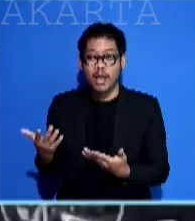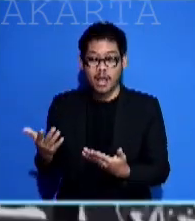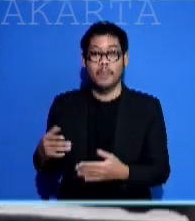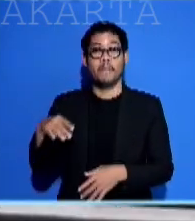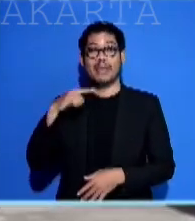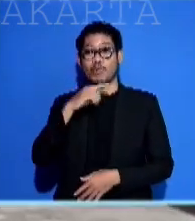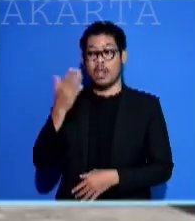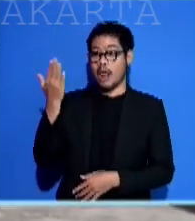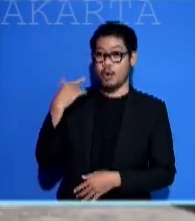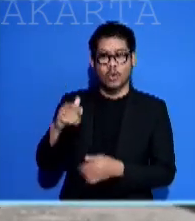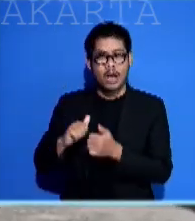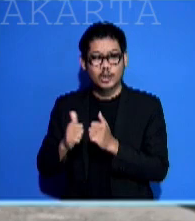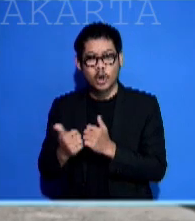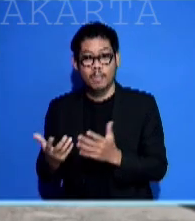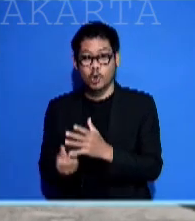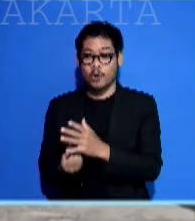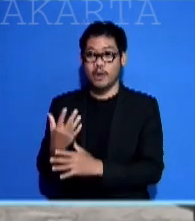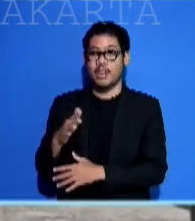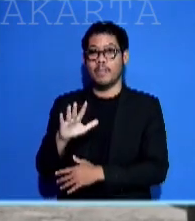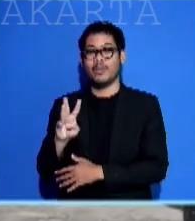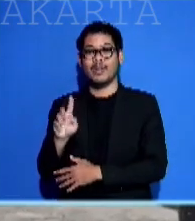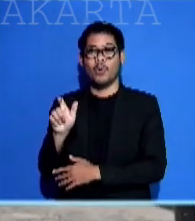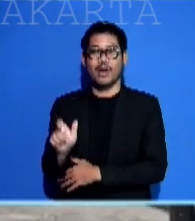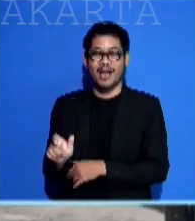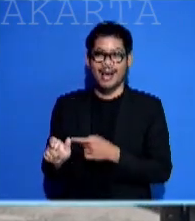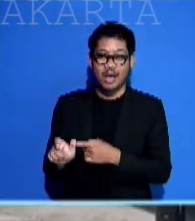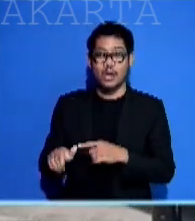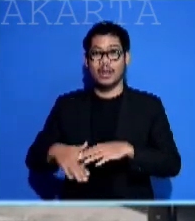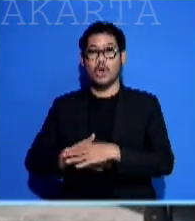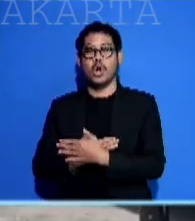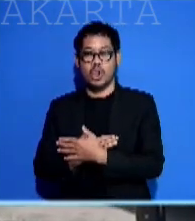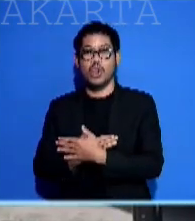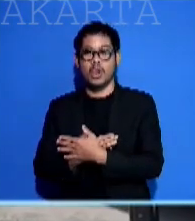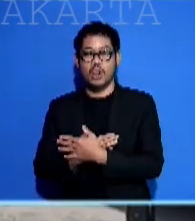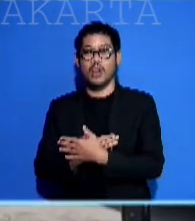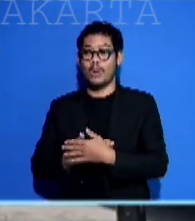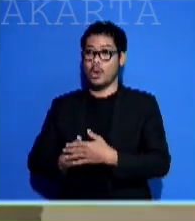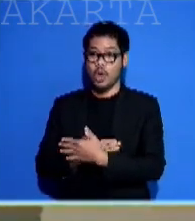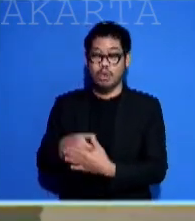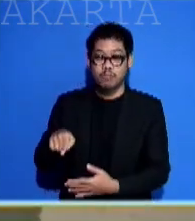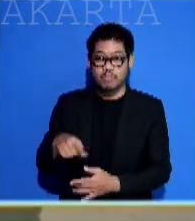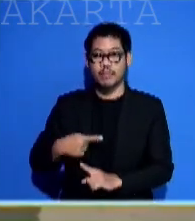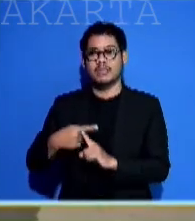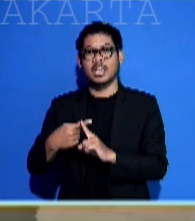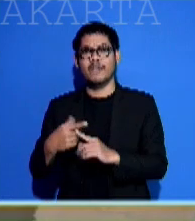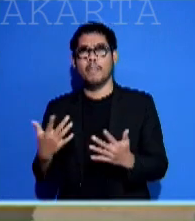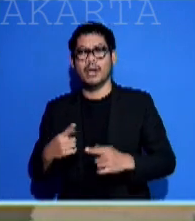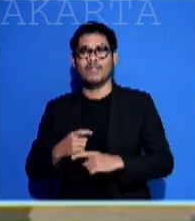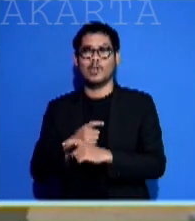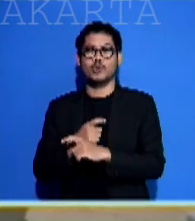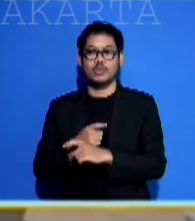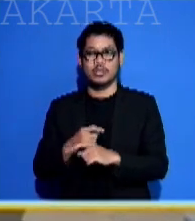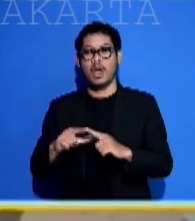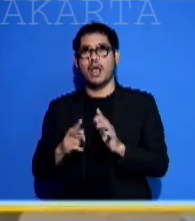antrak kembali membuat 3 warga di kepenewon gedangsari Kabupaten Gunung Kidul dinyatakan suspek antaks bahkan dua warga di